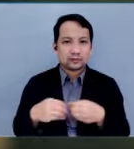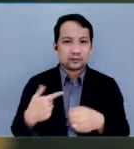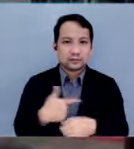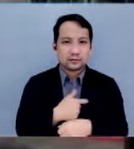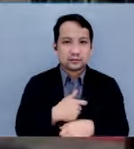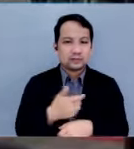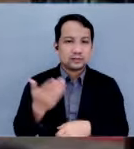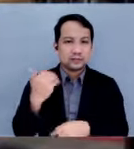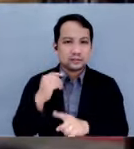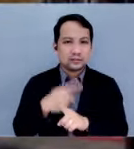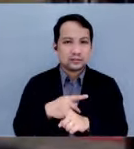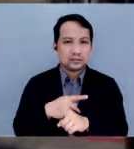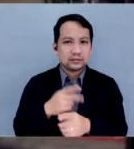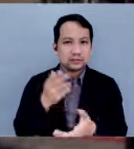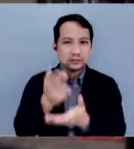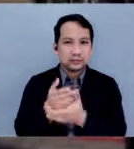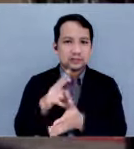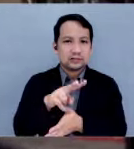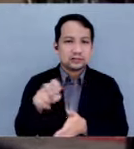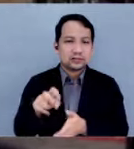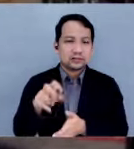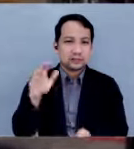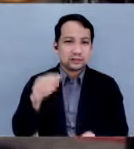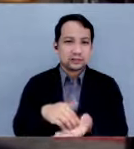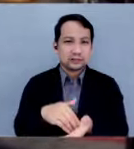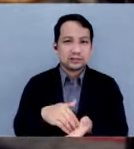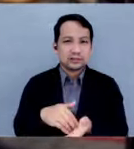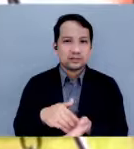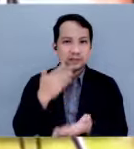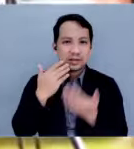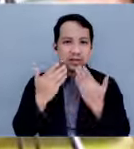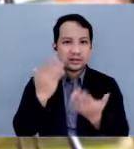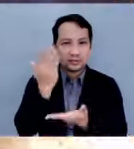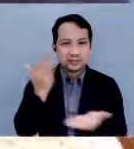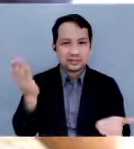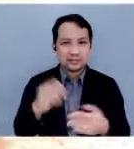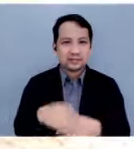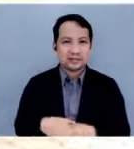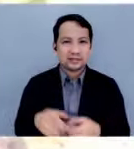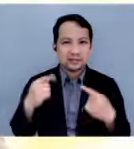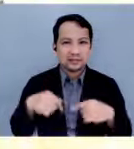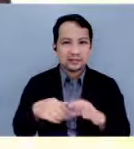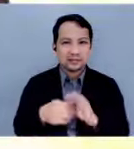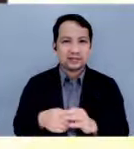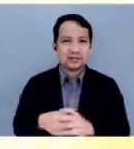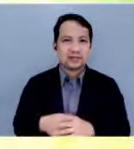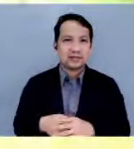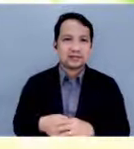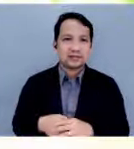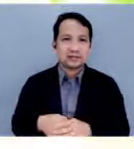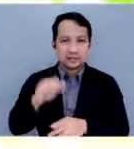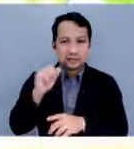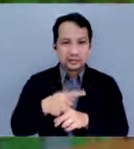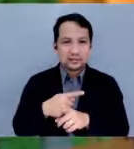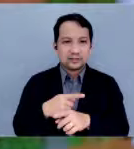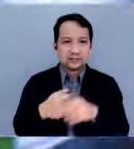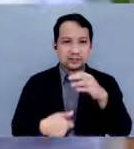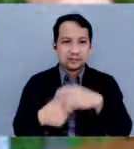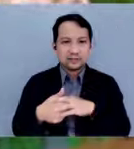At nag-reach na siya ng 200,000 streams. So, maraming salamat po! Ayan. April, yung lalabas, grabe na to,